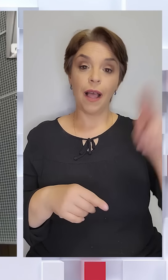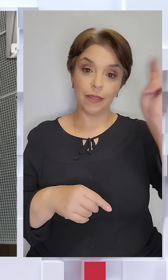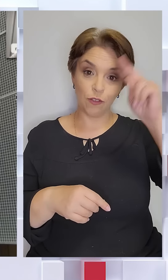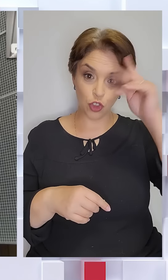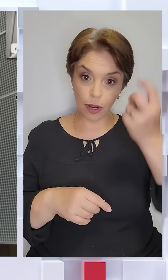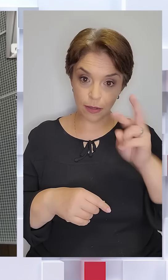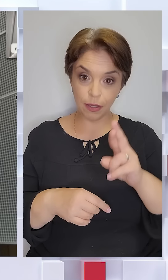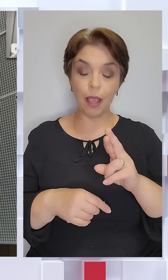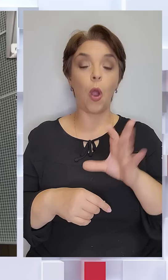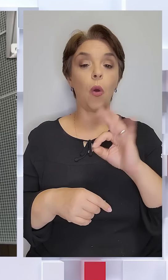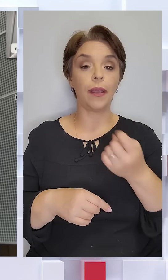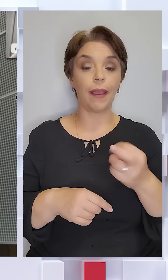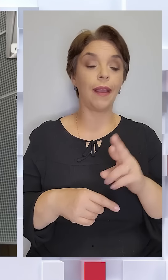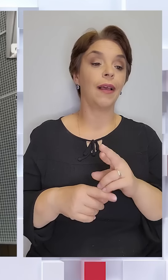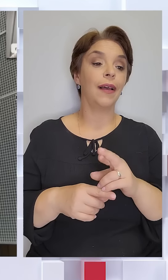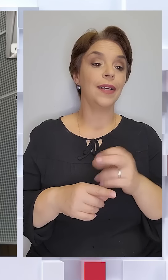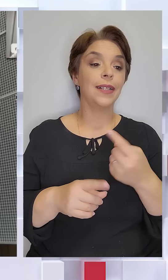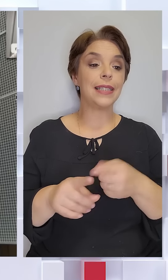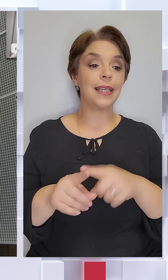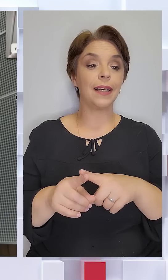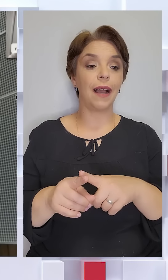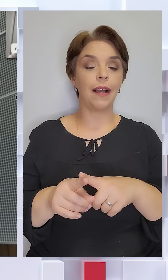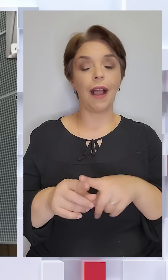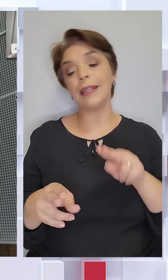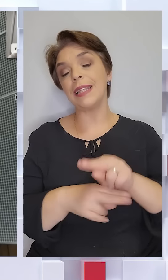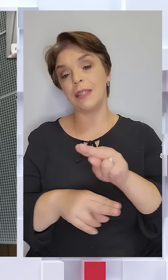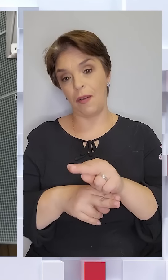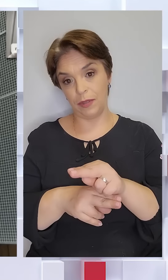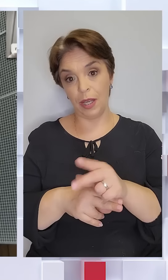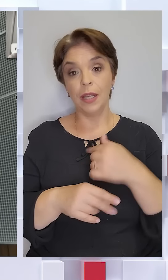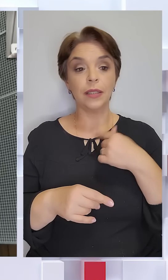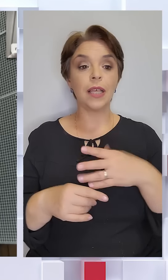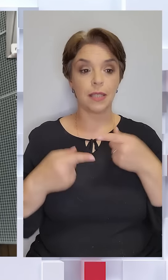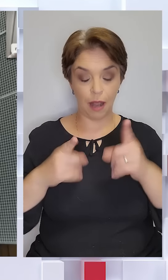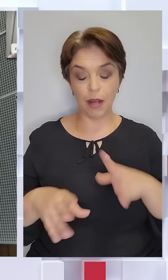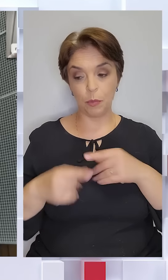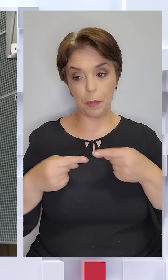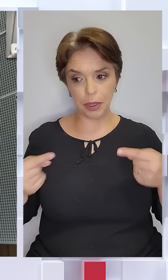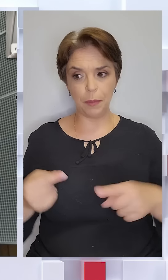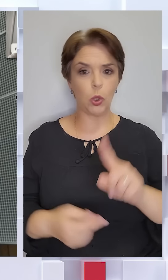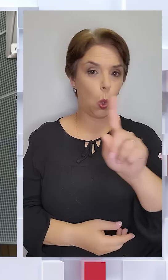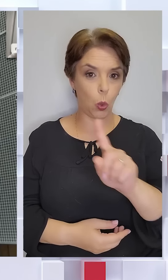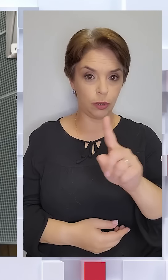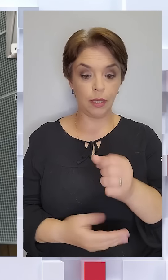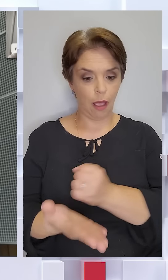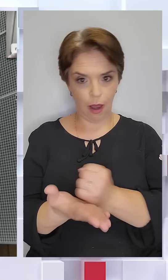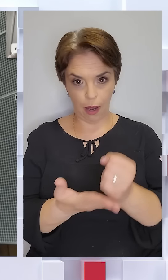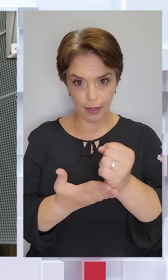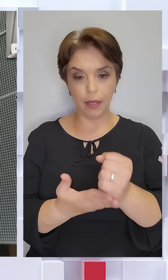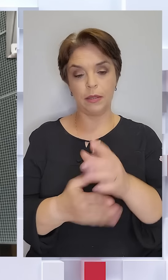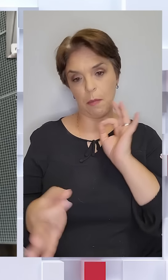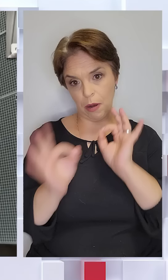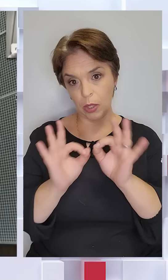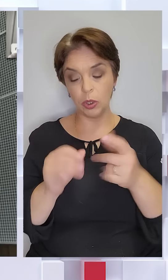навчання, і охія – це от як наставник. У нас просто реально були предмети, година з кар'єрним